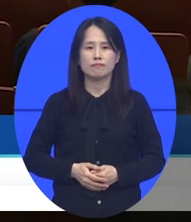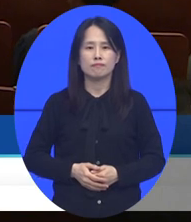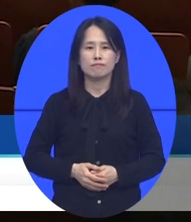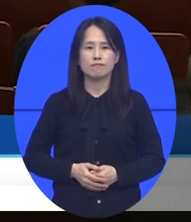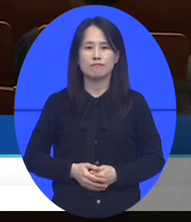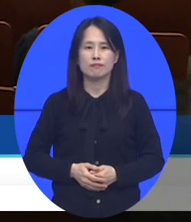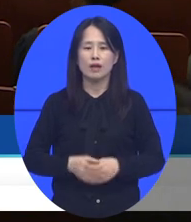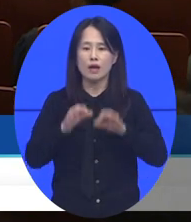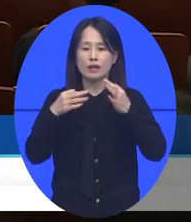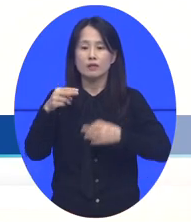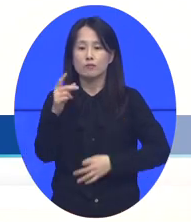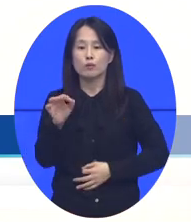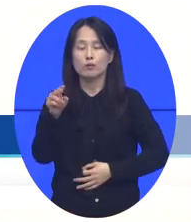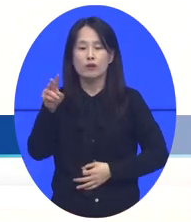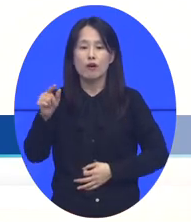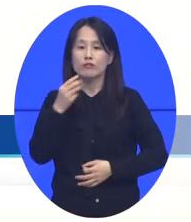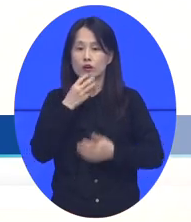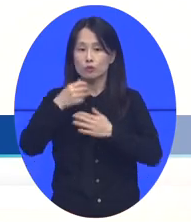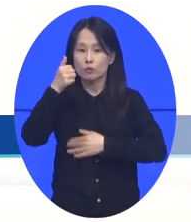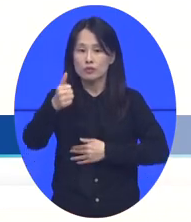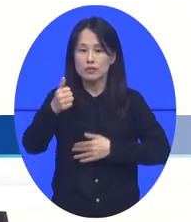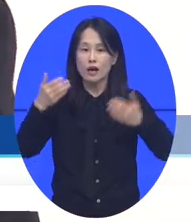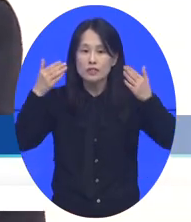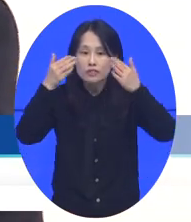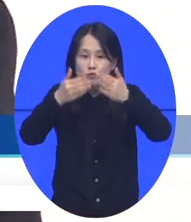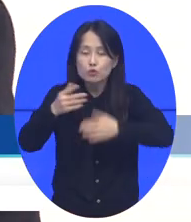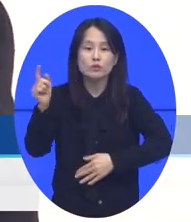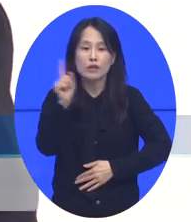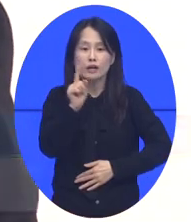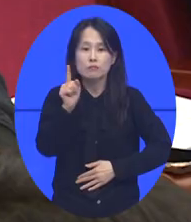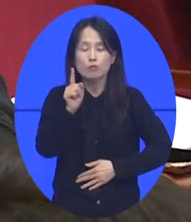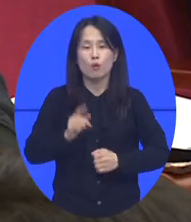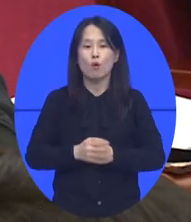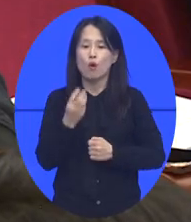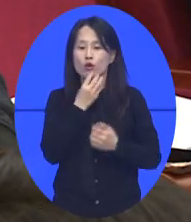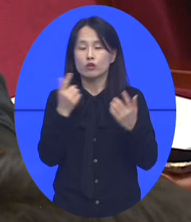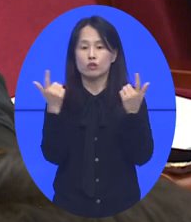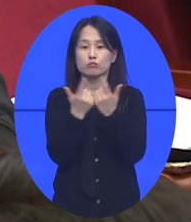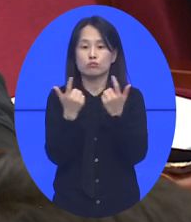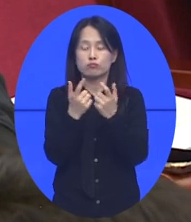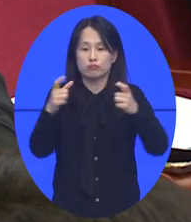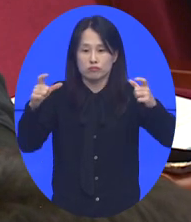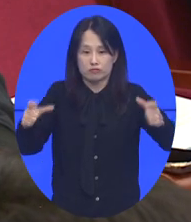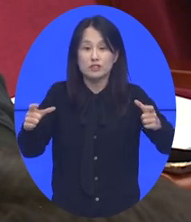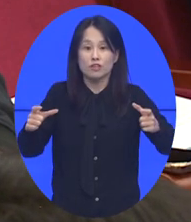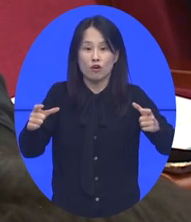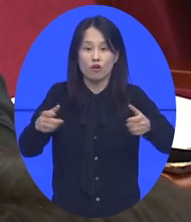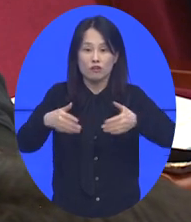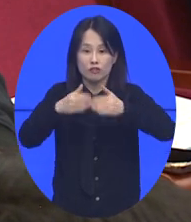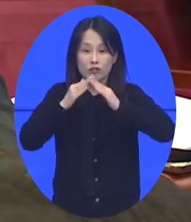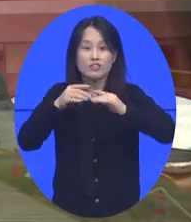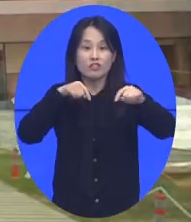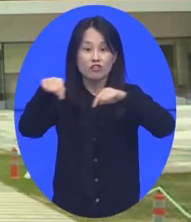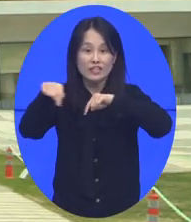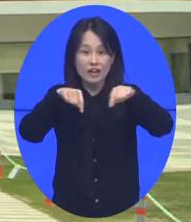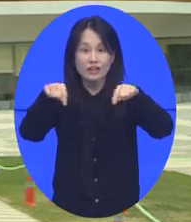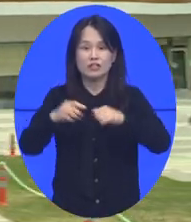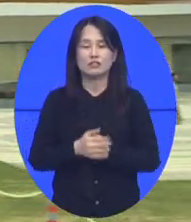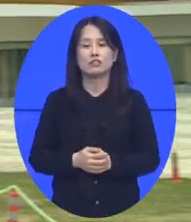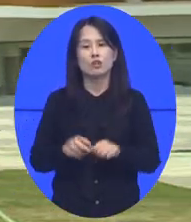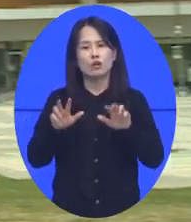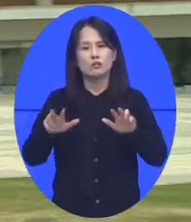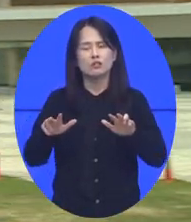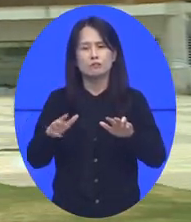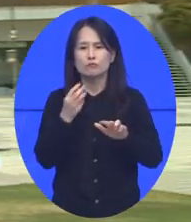민선 8기 김동연 경기도지사가 역점을 두어 추진 중인 경기 북부 특별자치도 설치 정책.